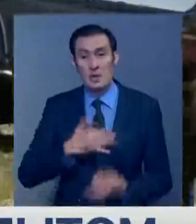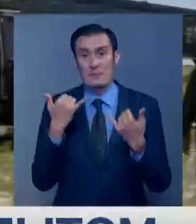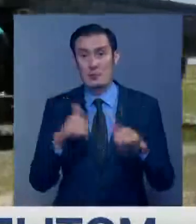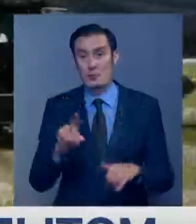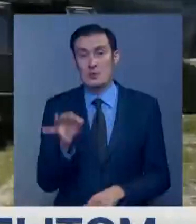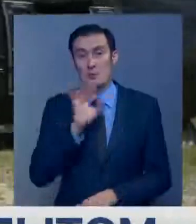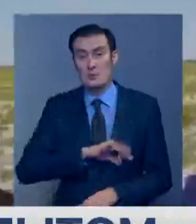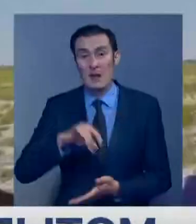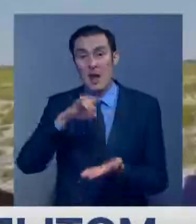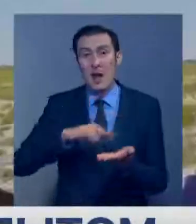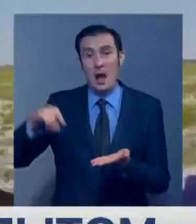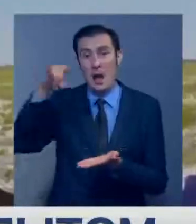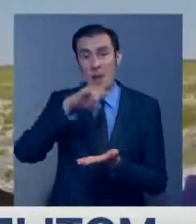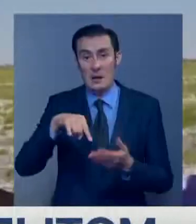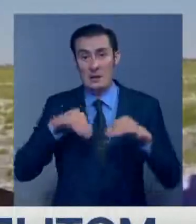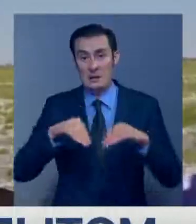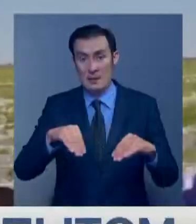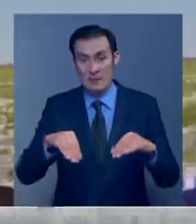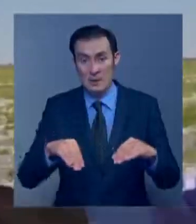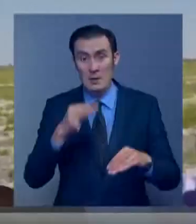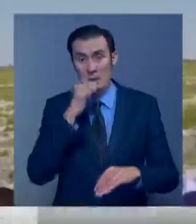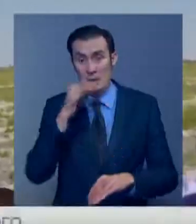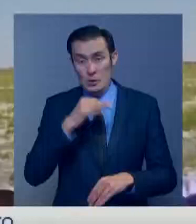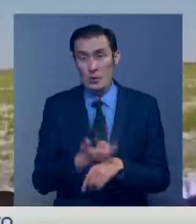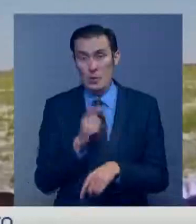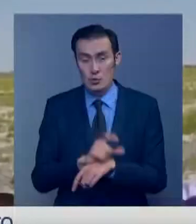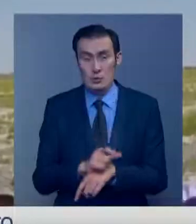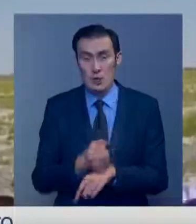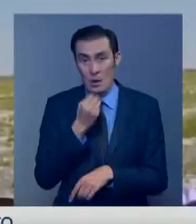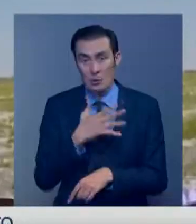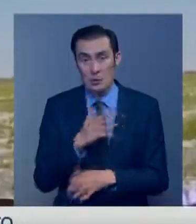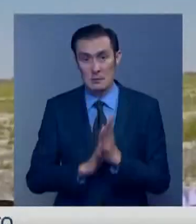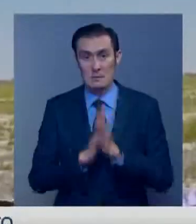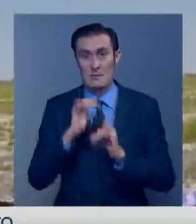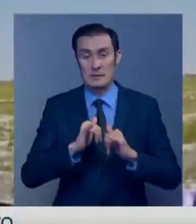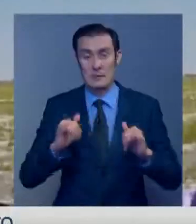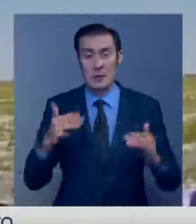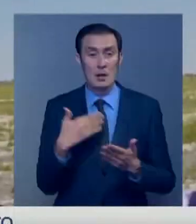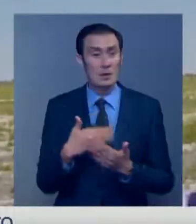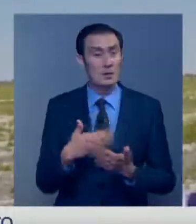применяли аэросев, то есть и очень хорошая приживаемость. Я думаю, где-то